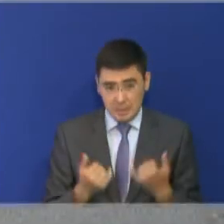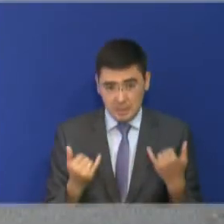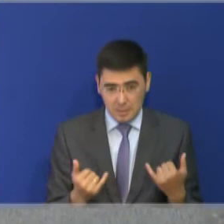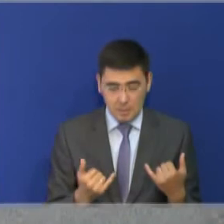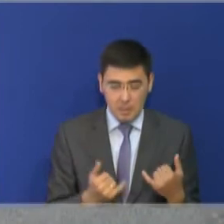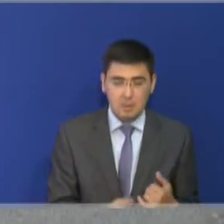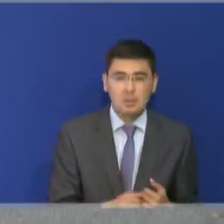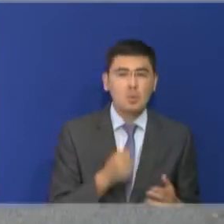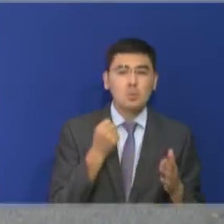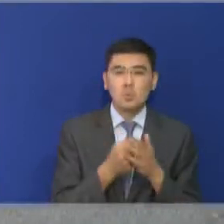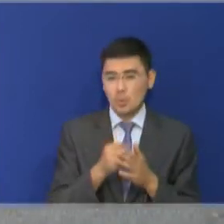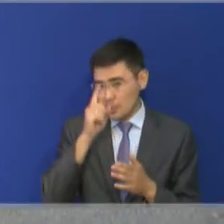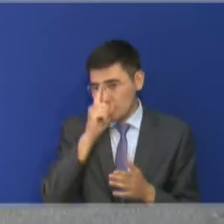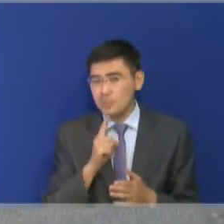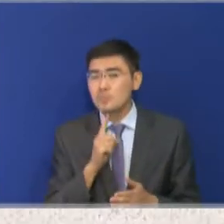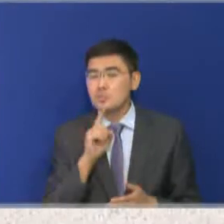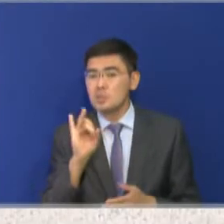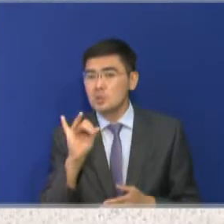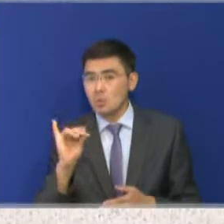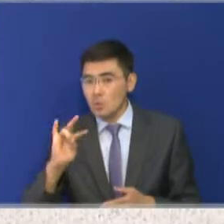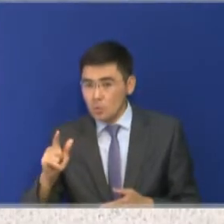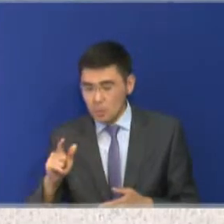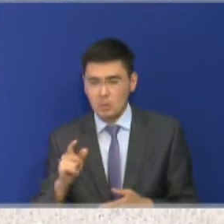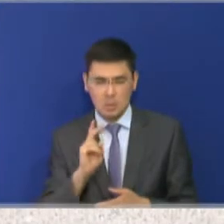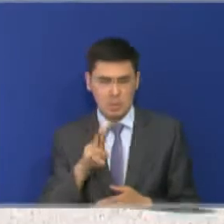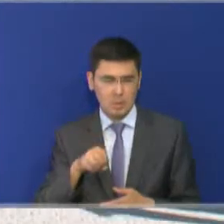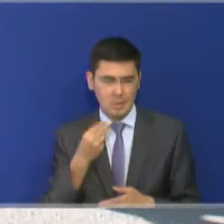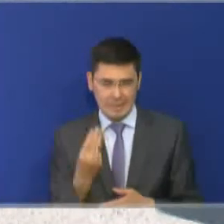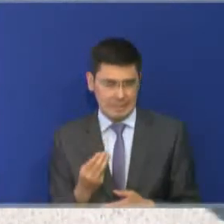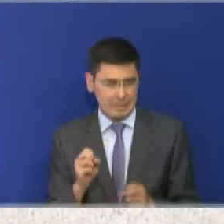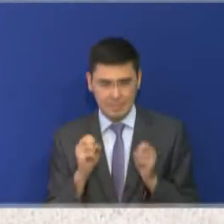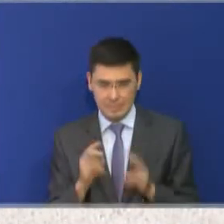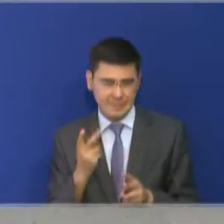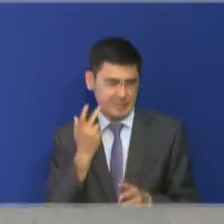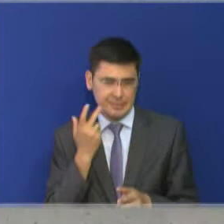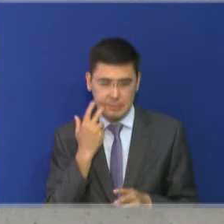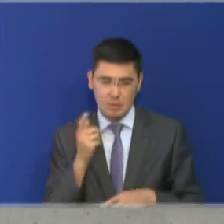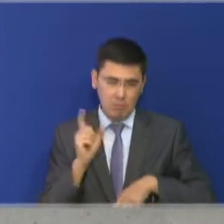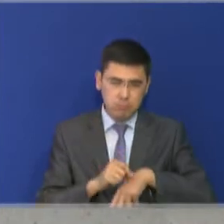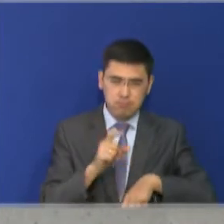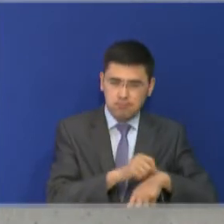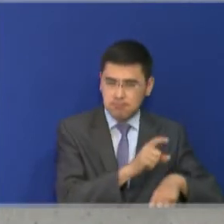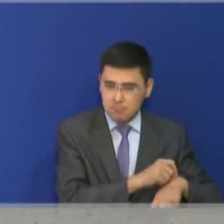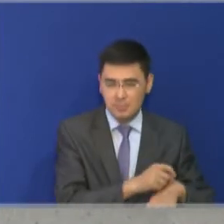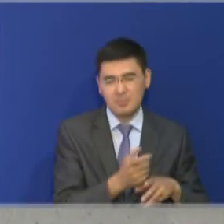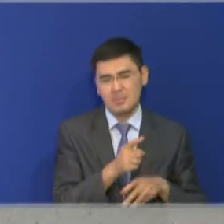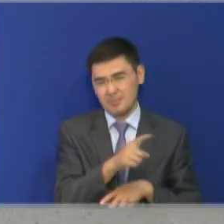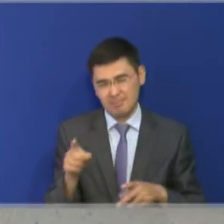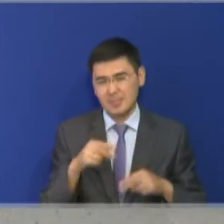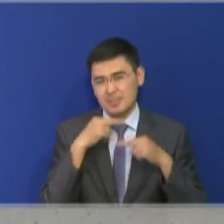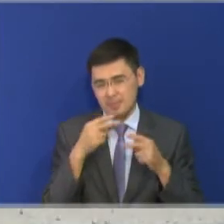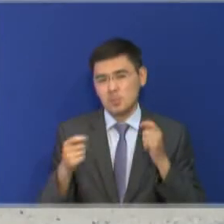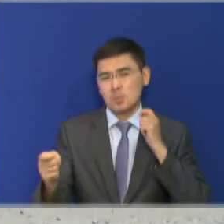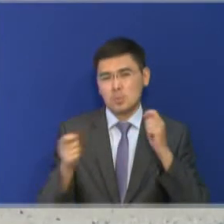Сондықтан мамандар осы кезеңде қауіпсіздік шараларын ерекше сақтау керектігін айтады. Рысқұл Мадвасова, Елмира Жүрсінбекқызы, Сәуле